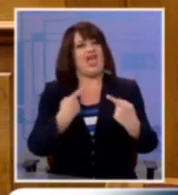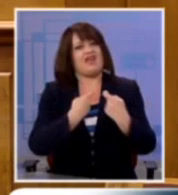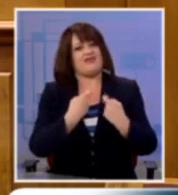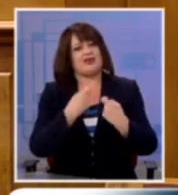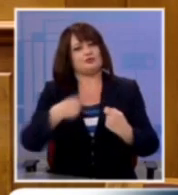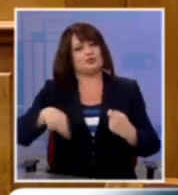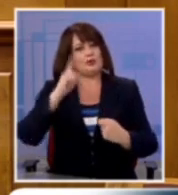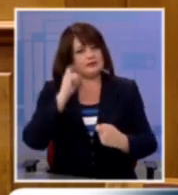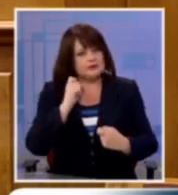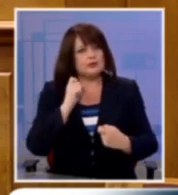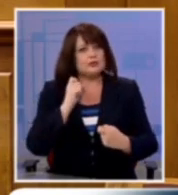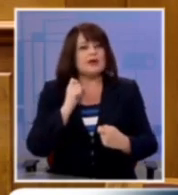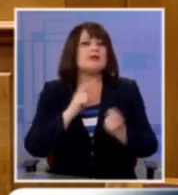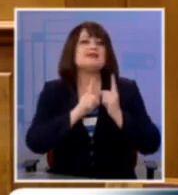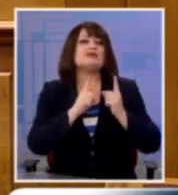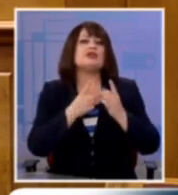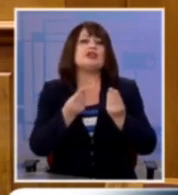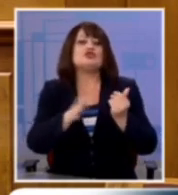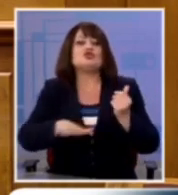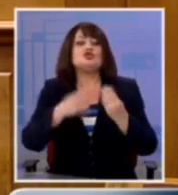εκβιασμούς μέσα στην οποία έγινε.